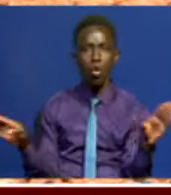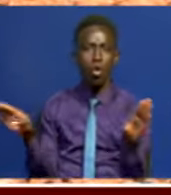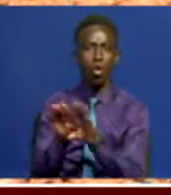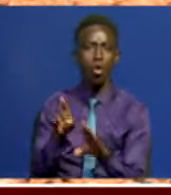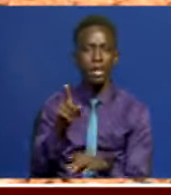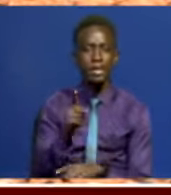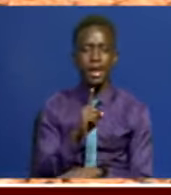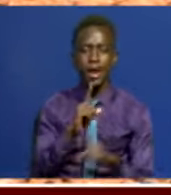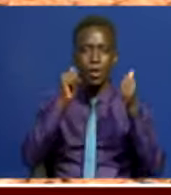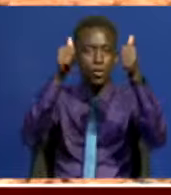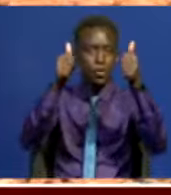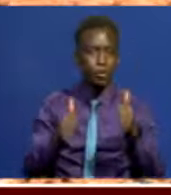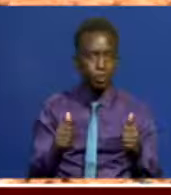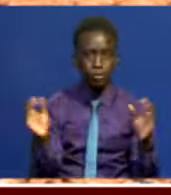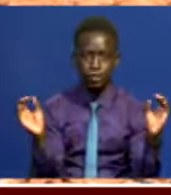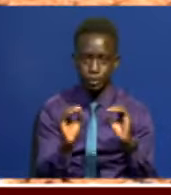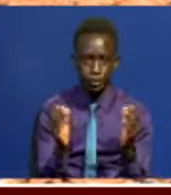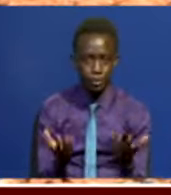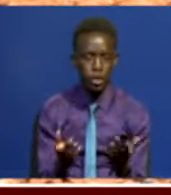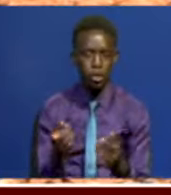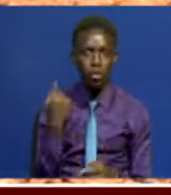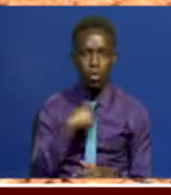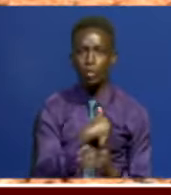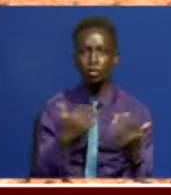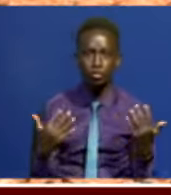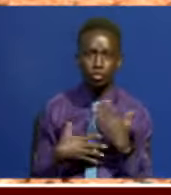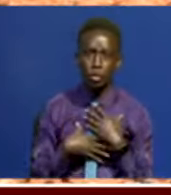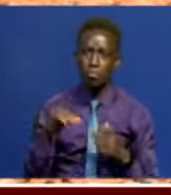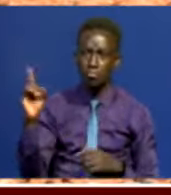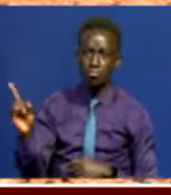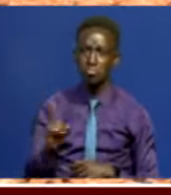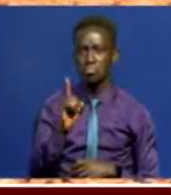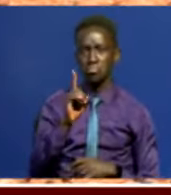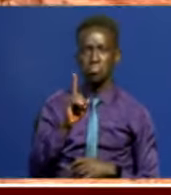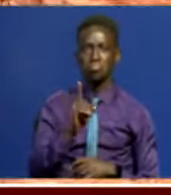Lakini tumeshtukia wakuja ghafla na kuanza kuweka mambo kuwa wanataka kufunga imali.